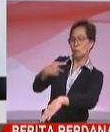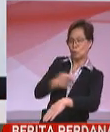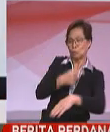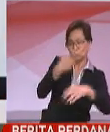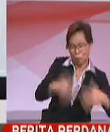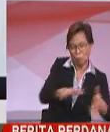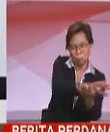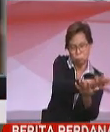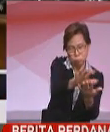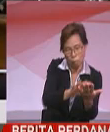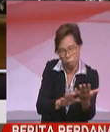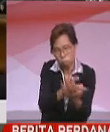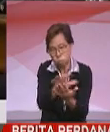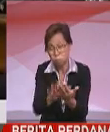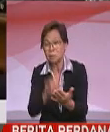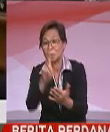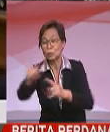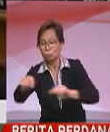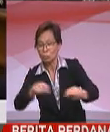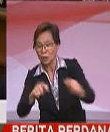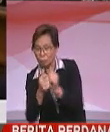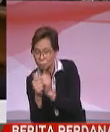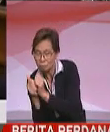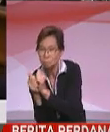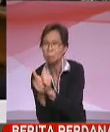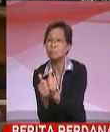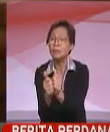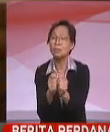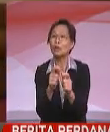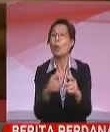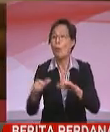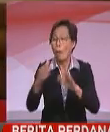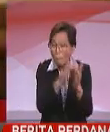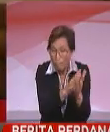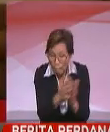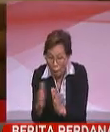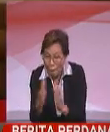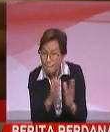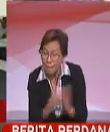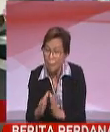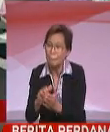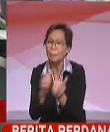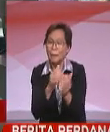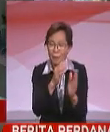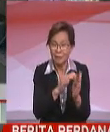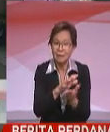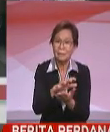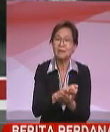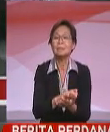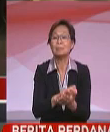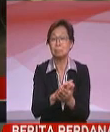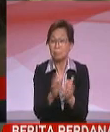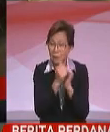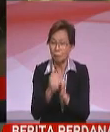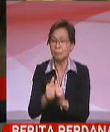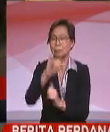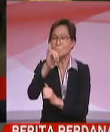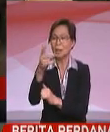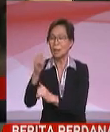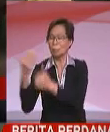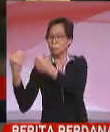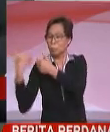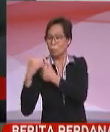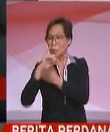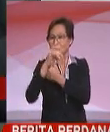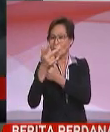merangka satu tindakan bersama di mana antaranya JAKIM memainkan peranan apabila